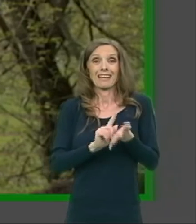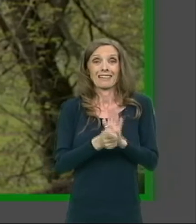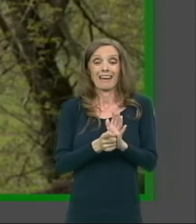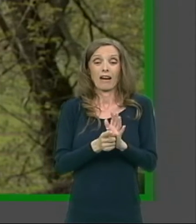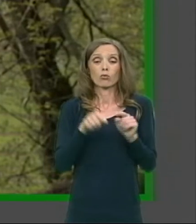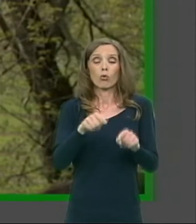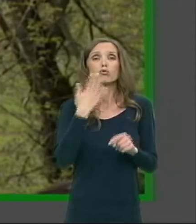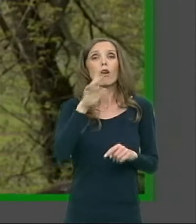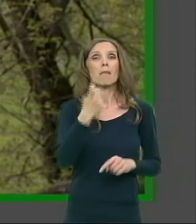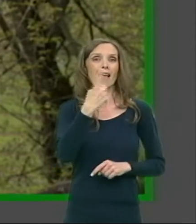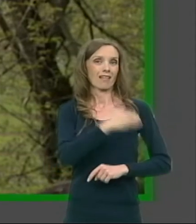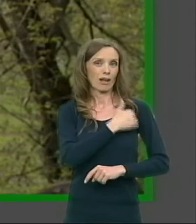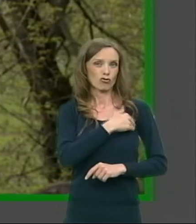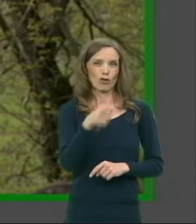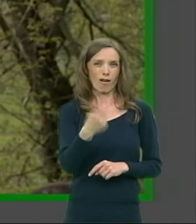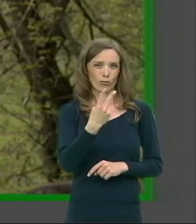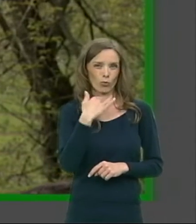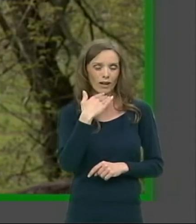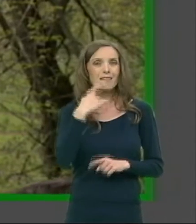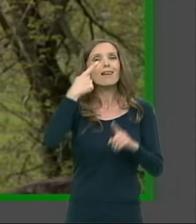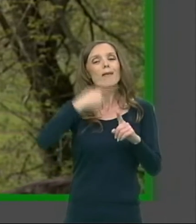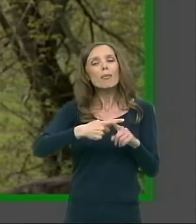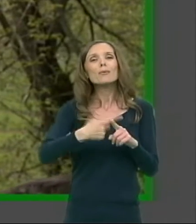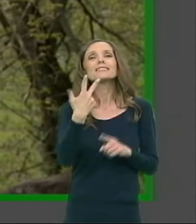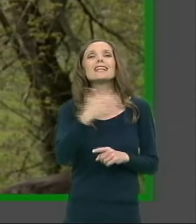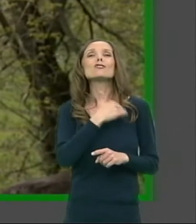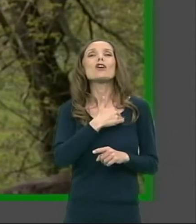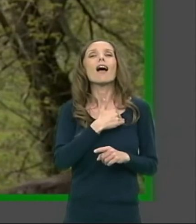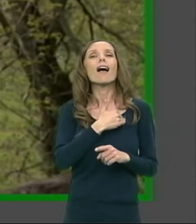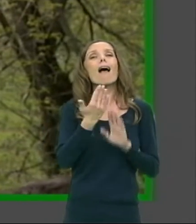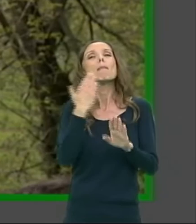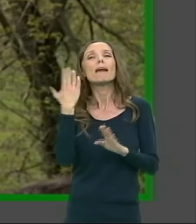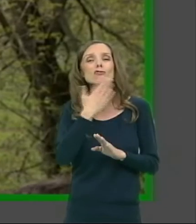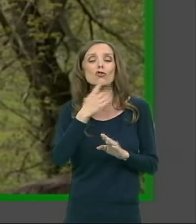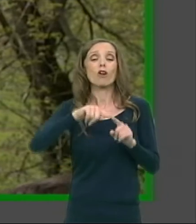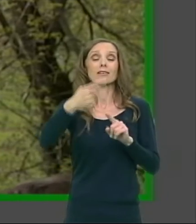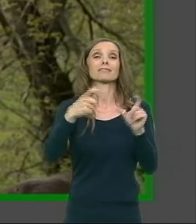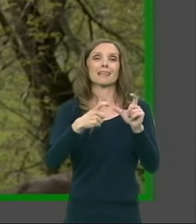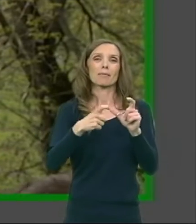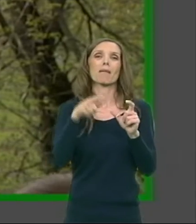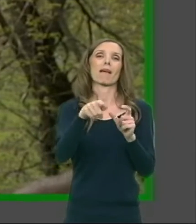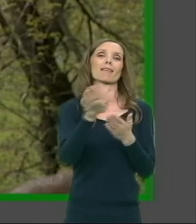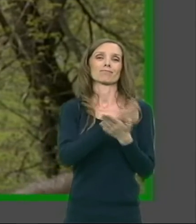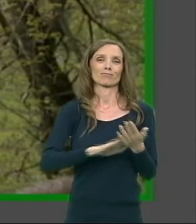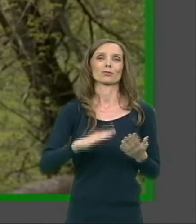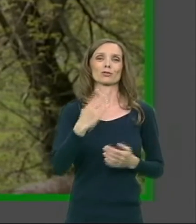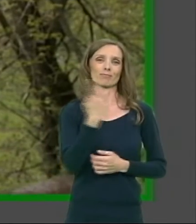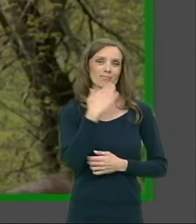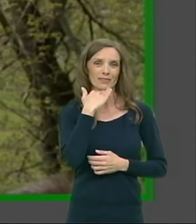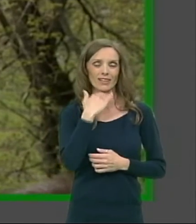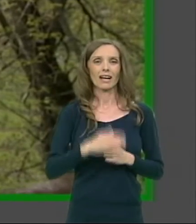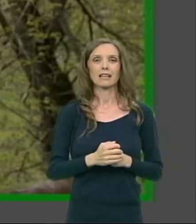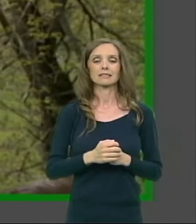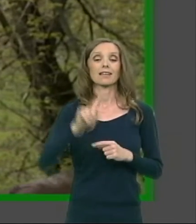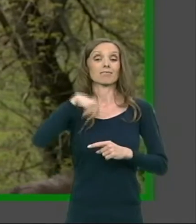jedan učenik koji je 2. razred i imamo 3 učenika koji su predškolci. Oni će od septembra krenuti 1. razred i